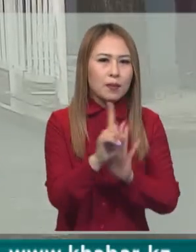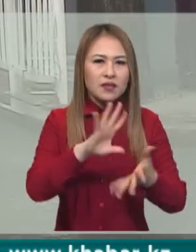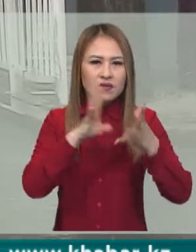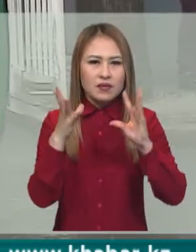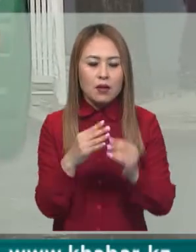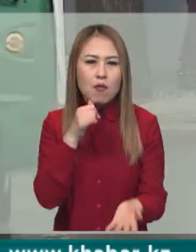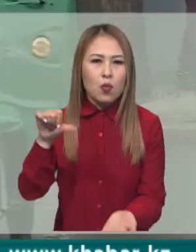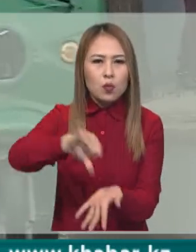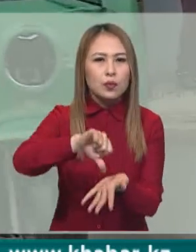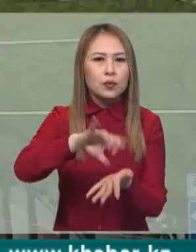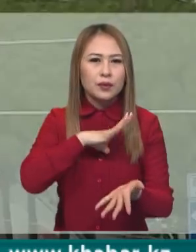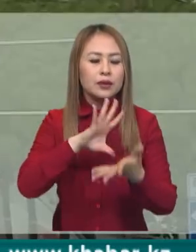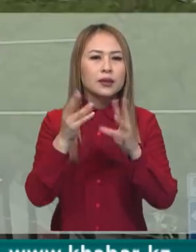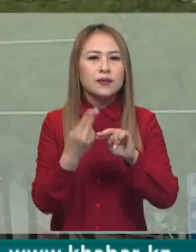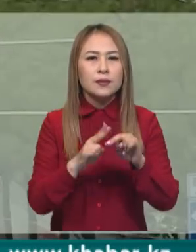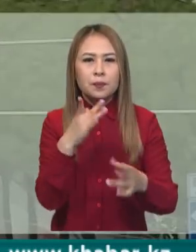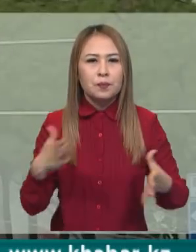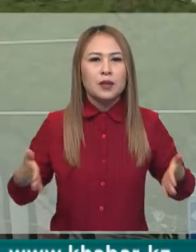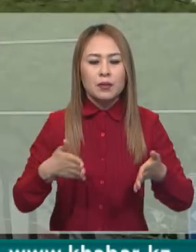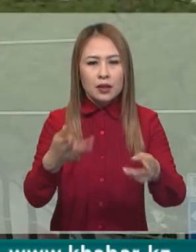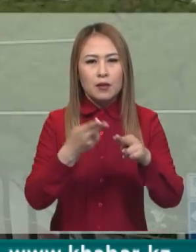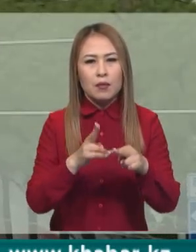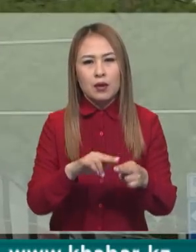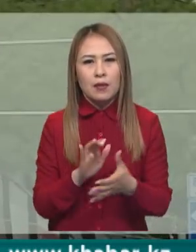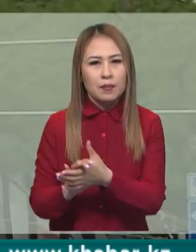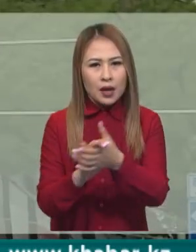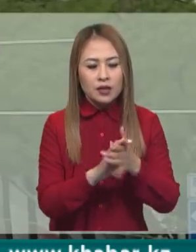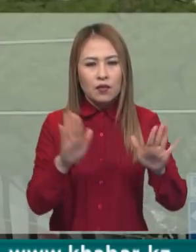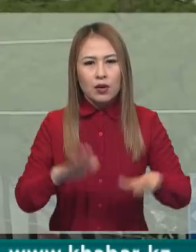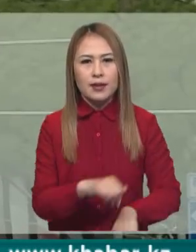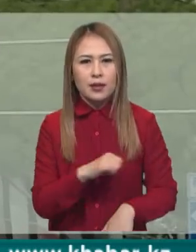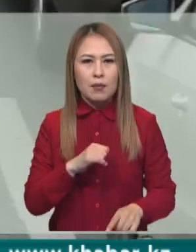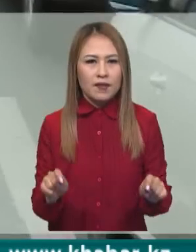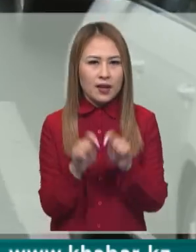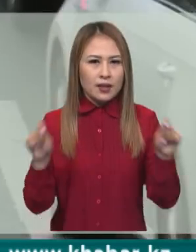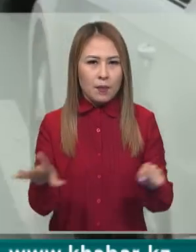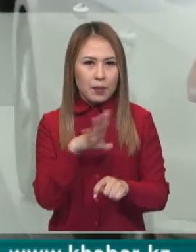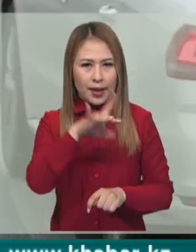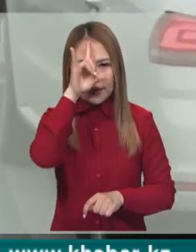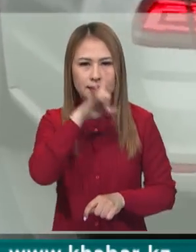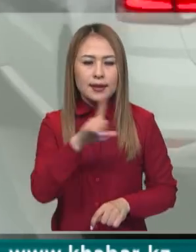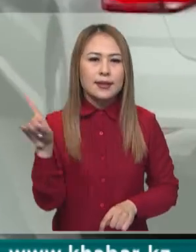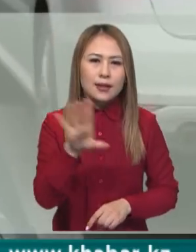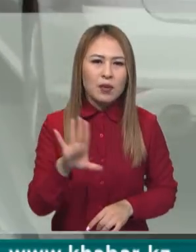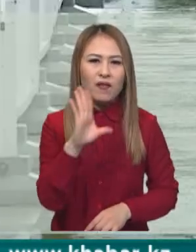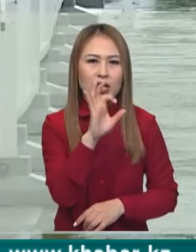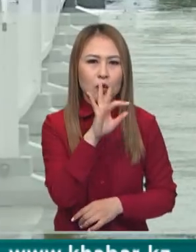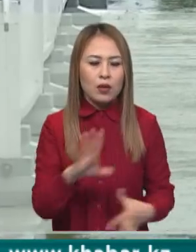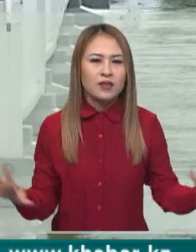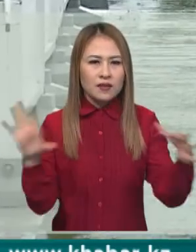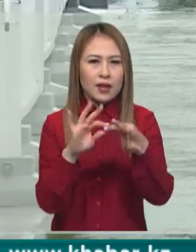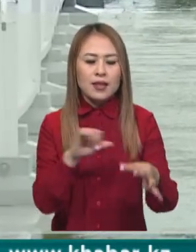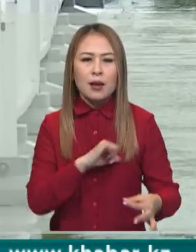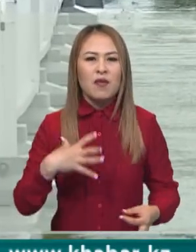ісі жүргізілді. Нәтижесінде бір белдеу бір жол экономикалық әріптестігі пайда болды. Ал Қазақстан батыс пен шығысты жалғайтын